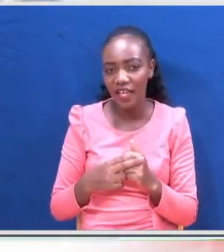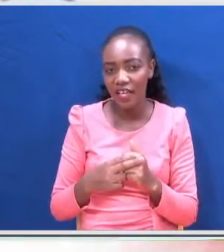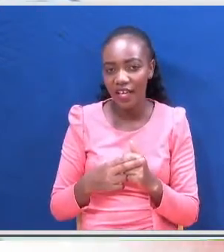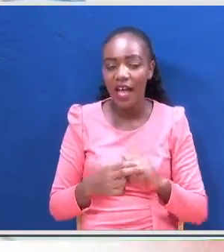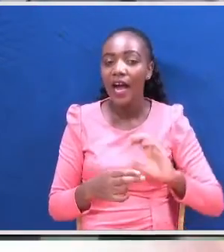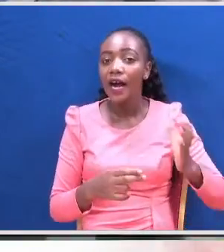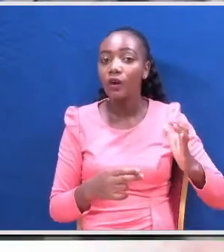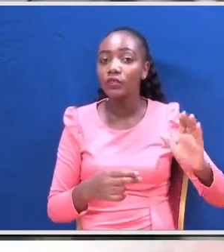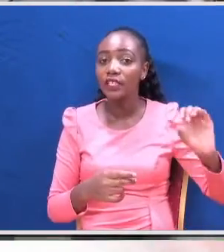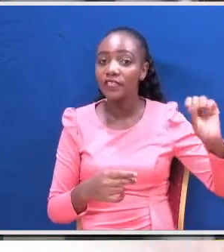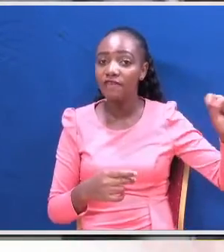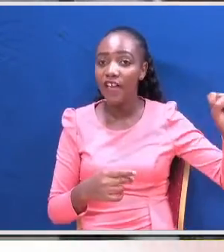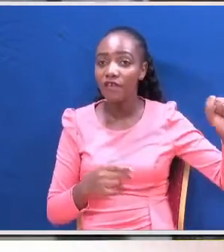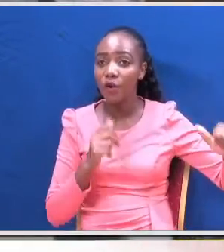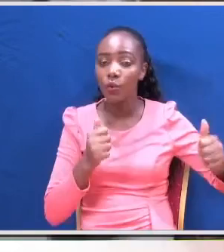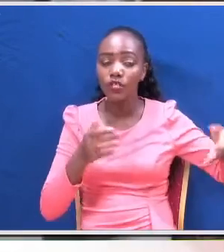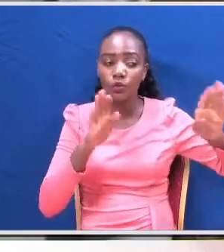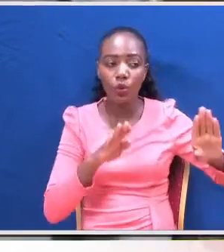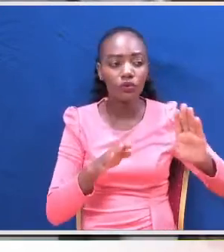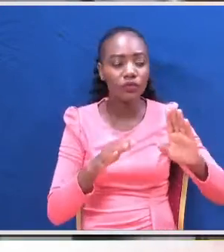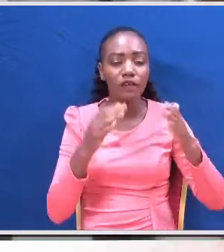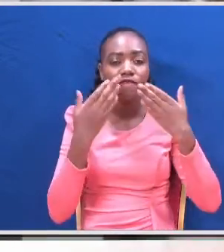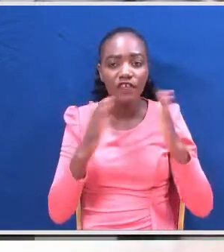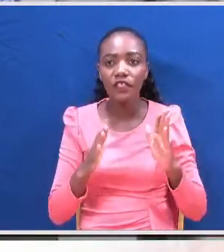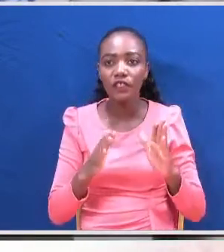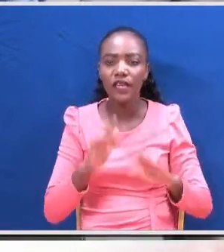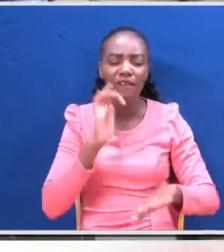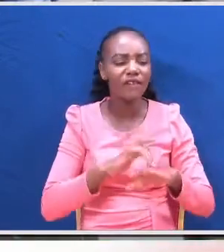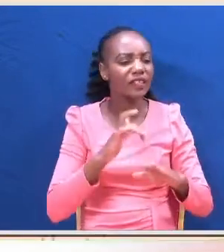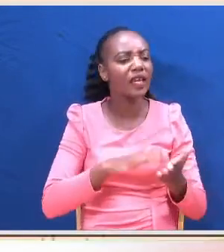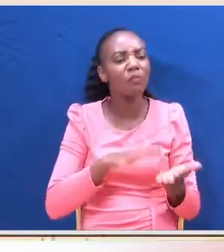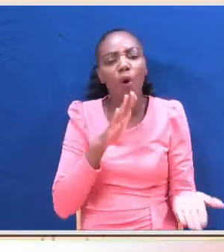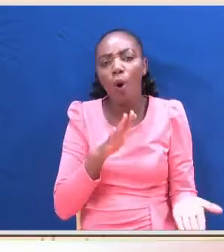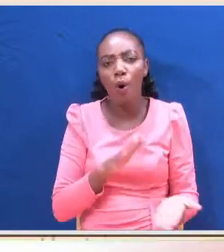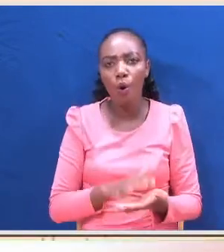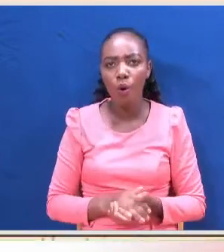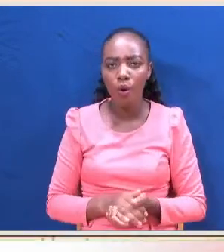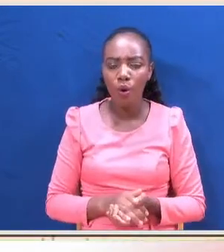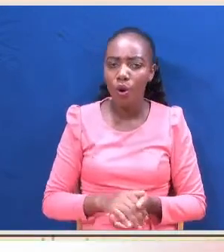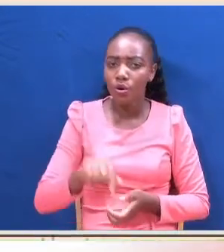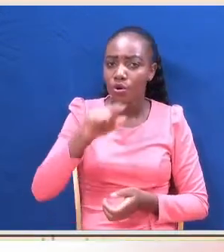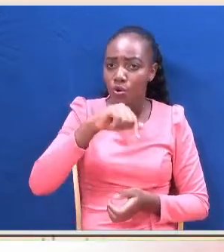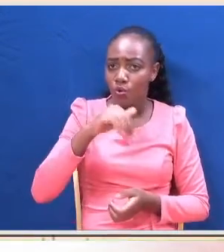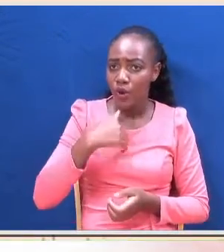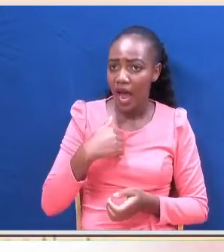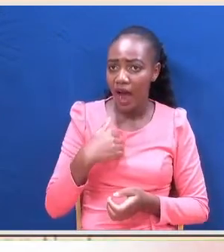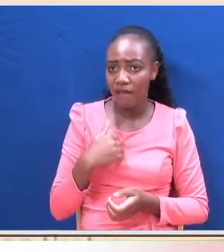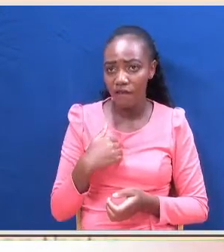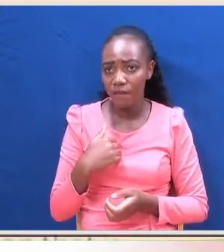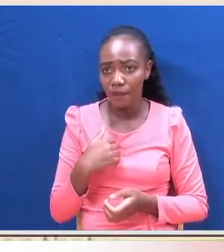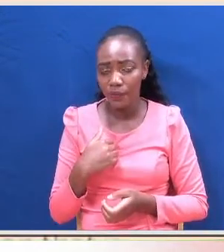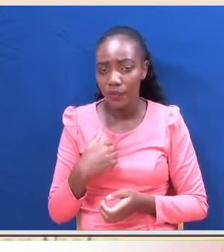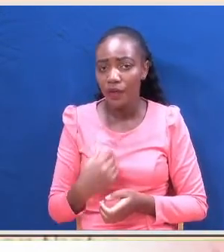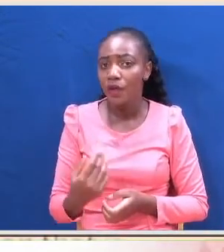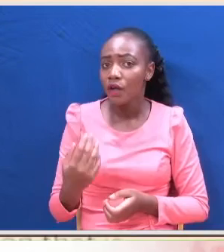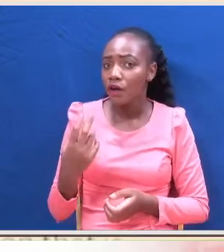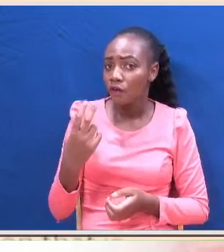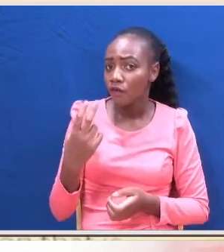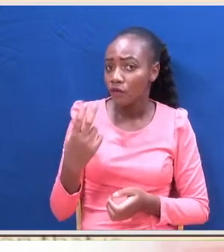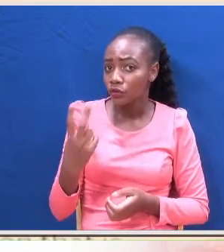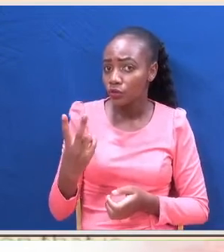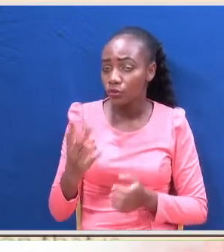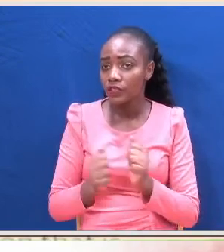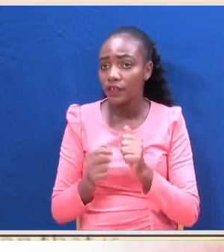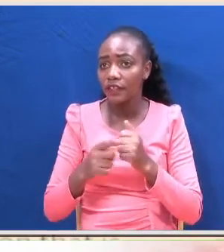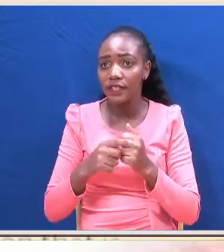Kaunti 5 zilizofungwa zikiathirika pakubwa. There are a total of 417 beds in